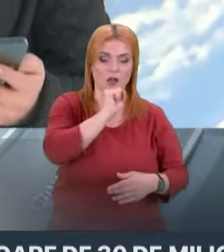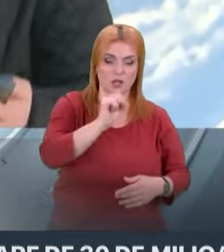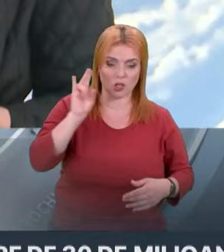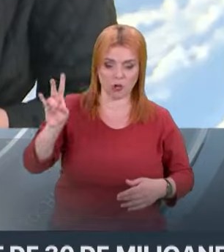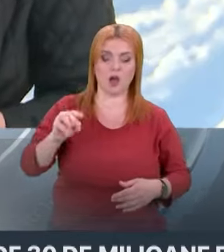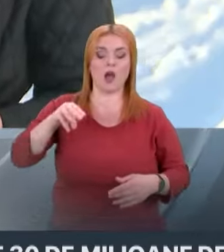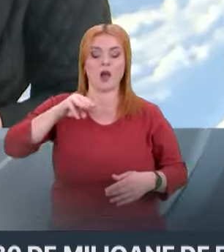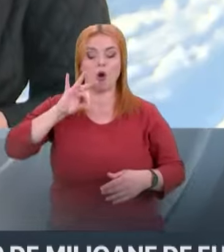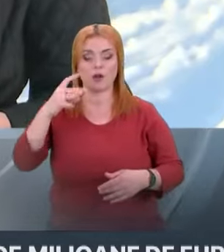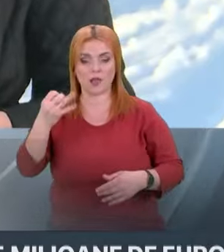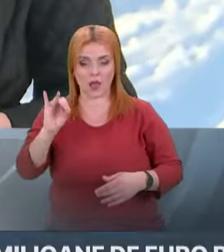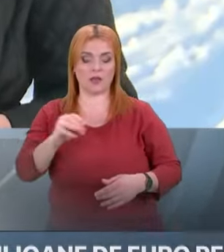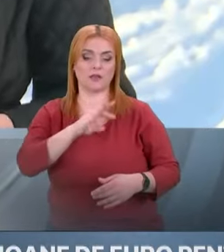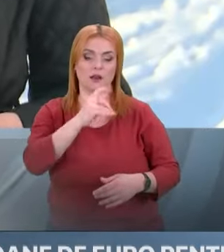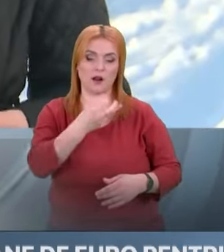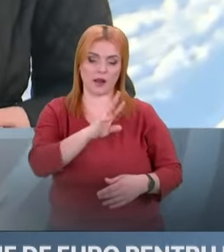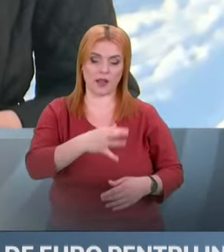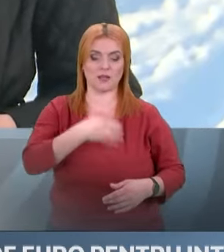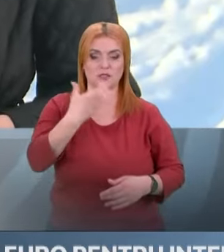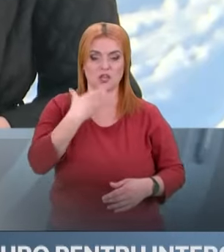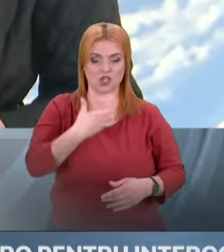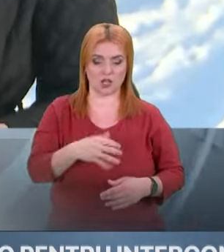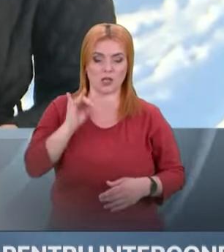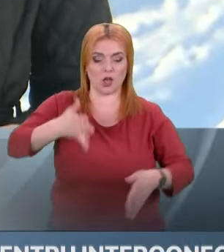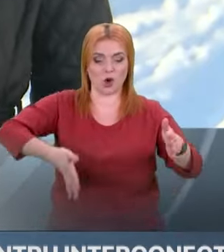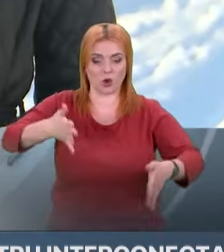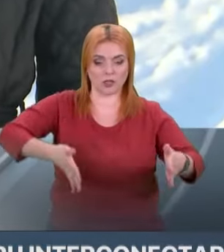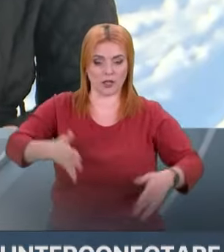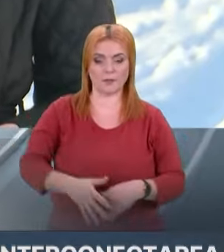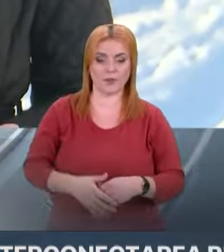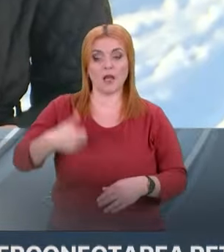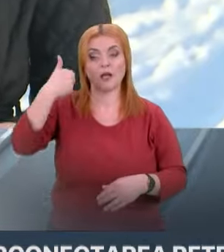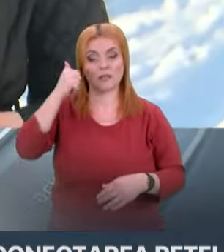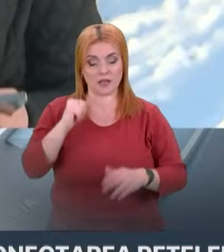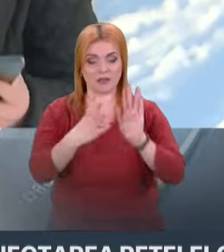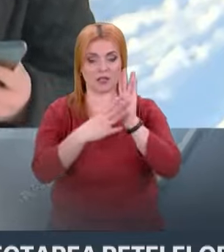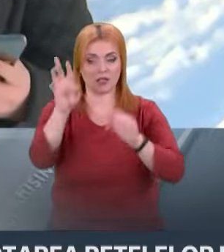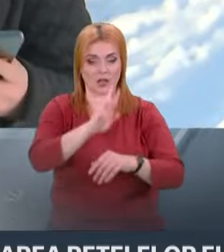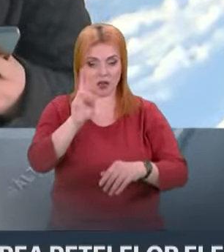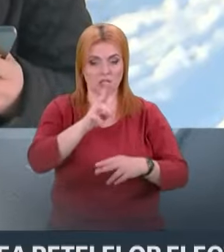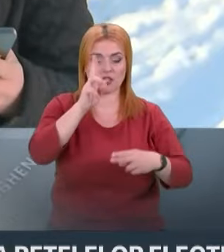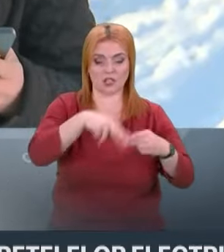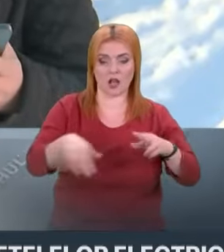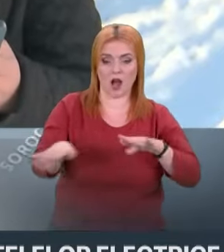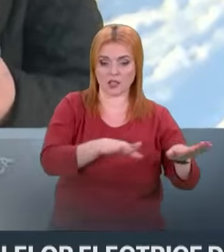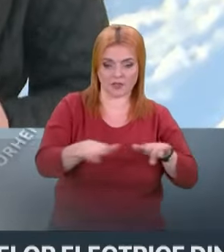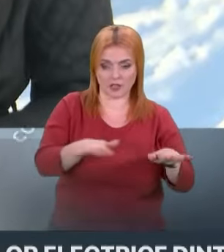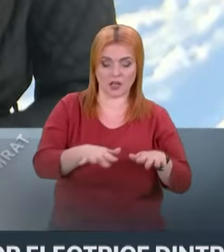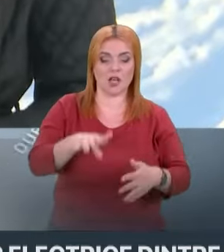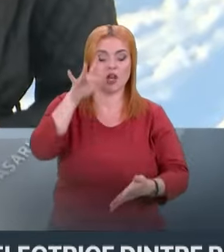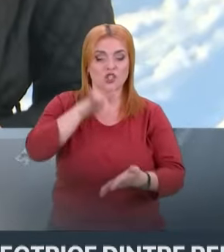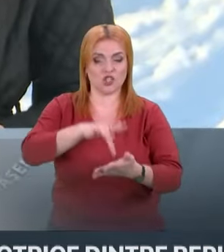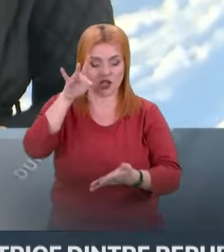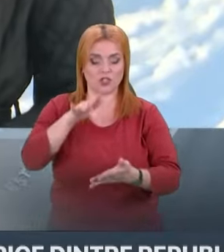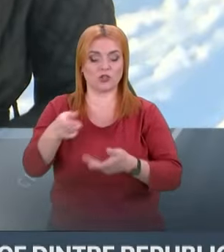Orhei, Taraclia, Glodeni și Strășeni. Este de menționat faptul că ieri, 9 ianuarie, și-a încheiat activitatea Centrul